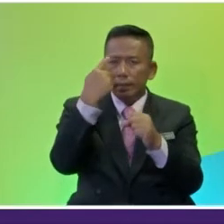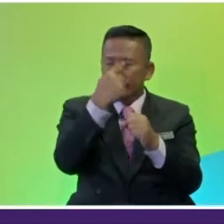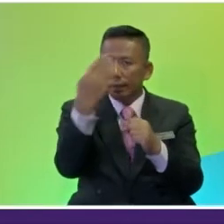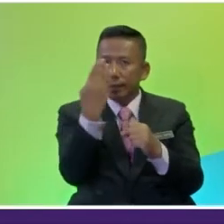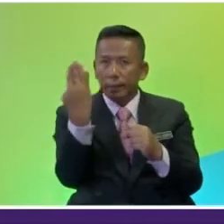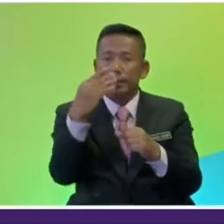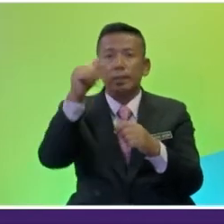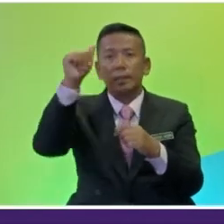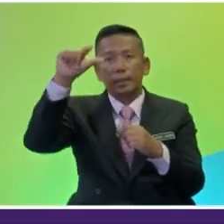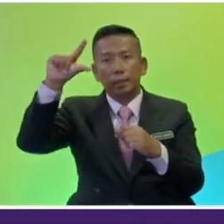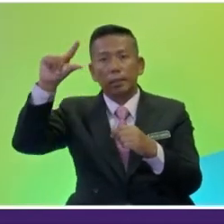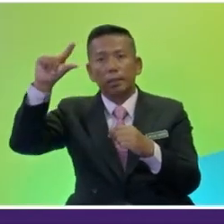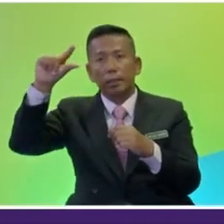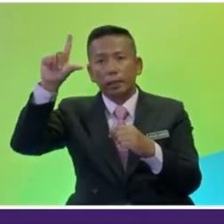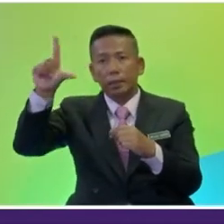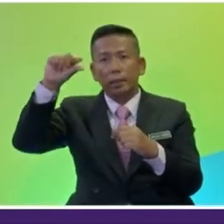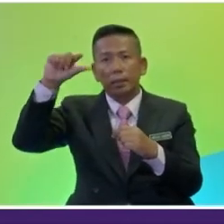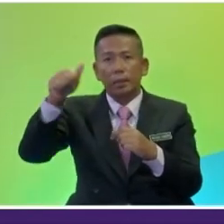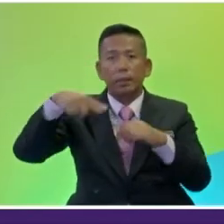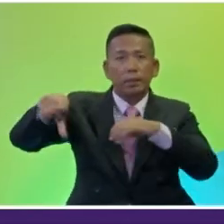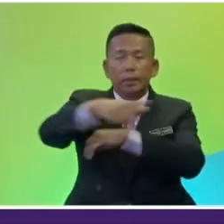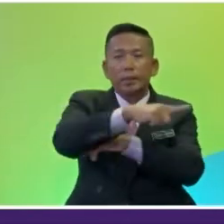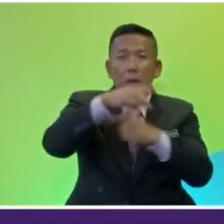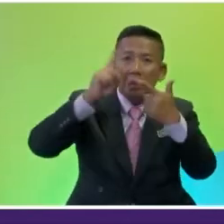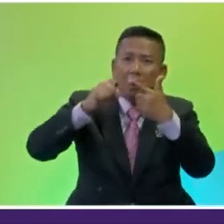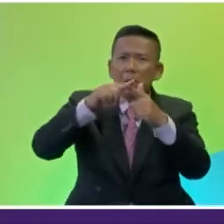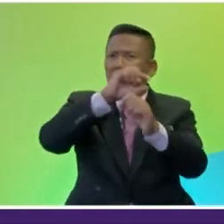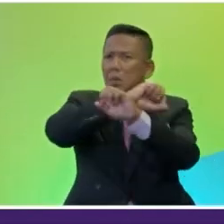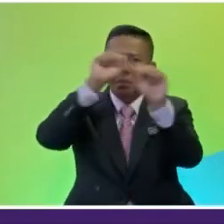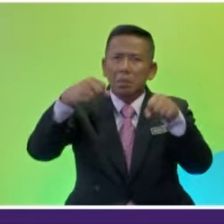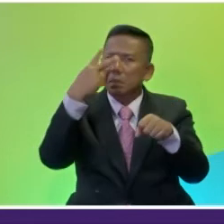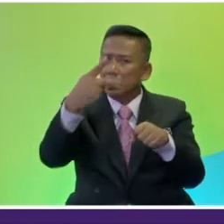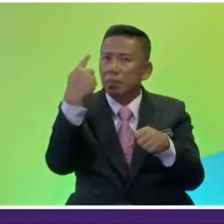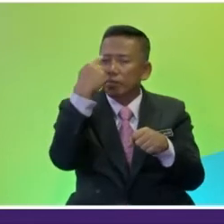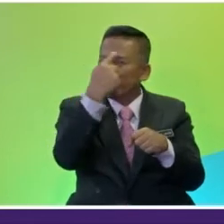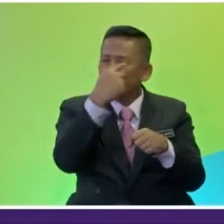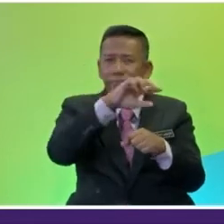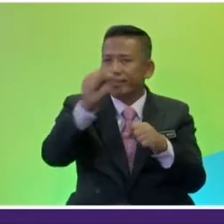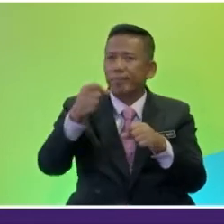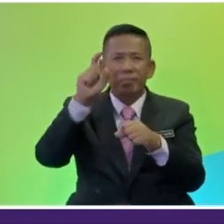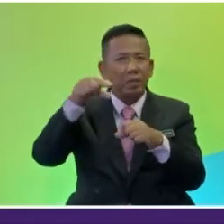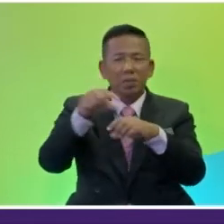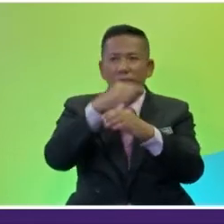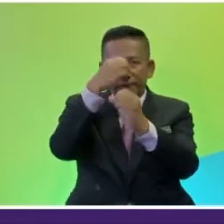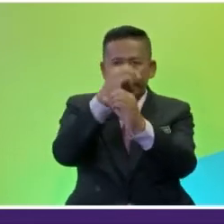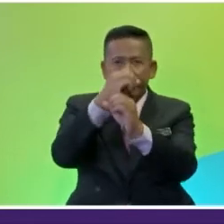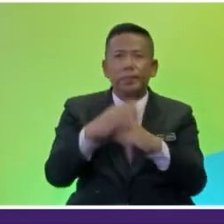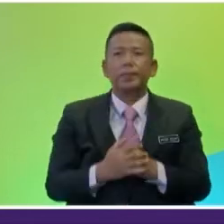laut lagi satu mikroskopik itu kita tidak dapat dilihat menggunakan mata kita itu supaya juga